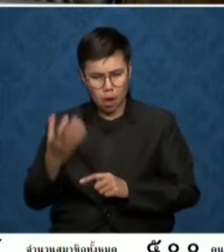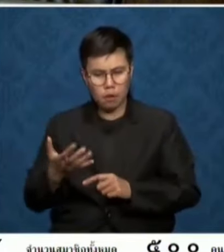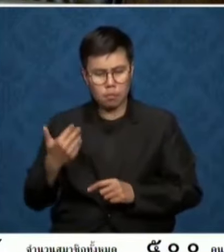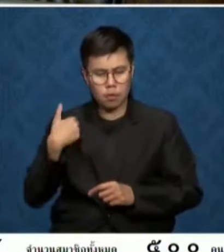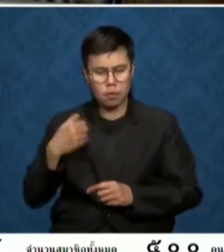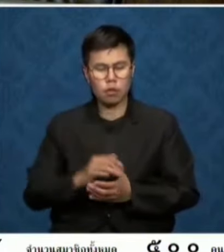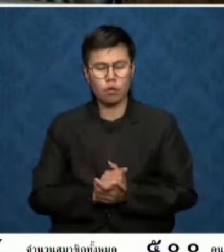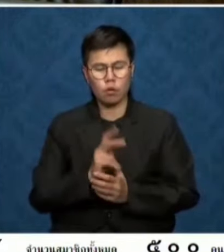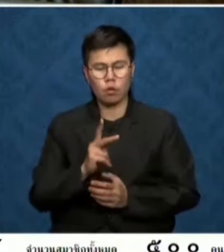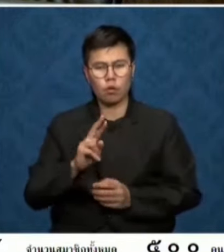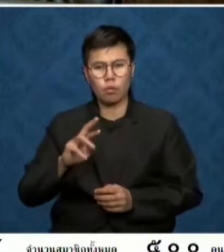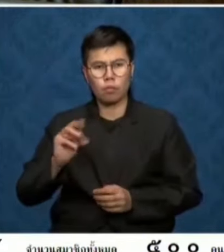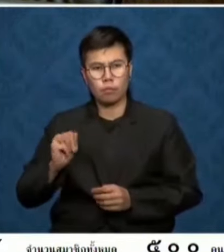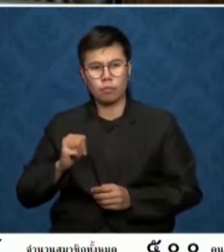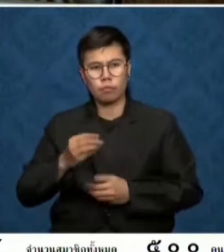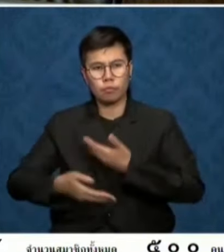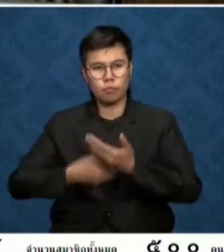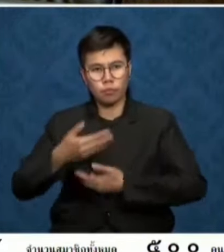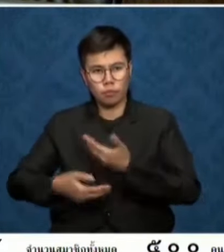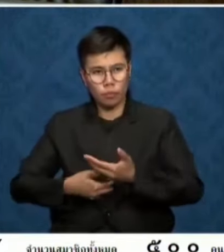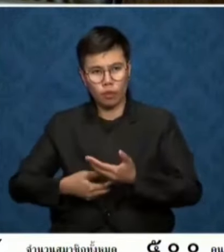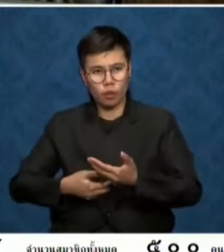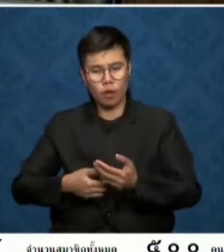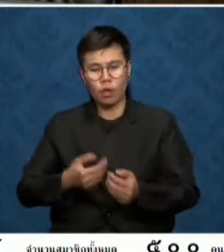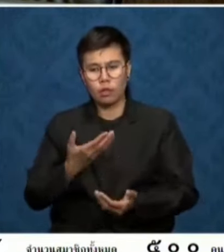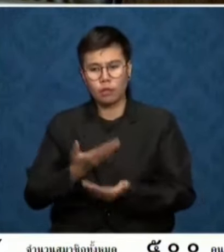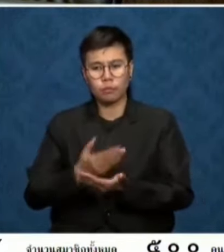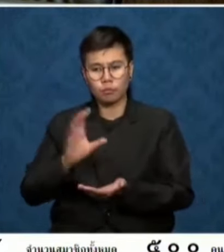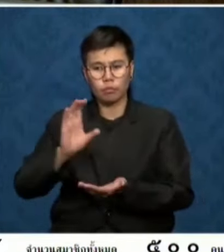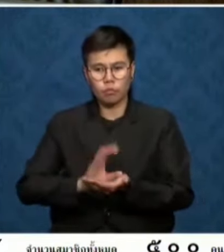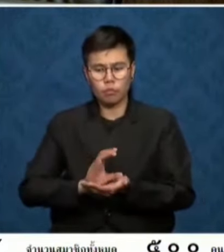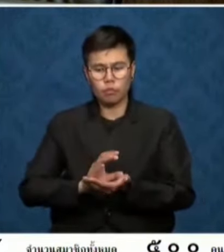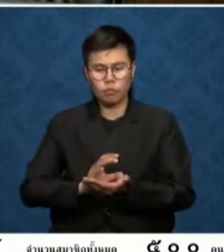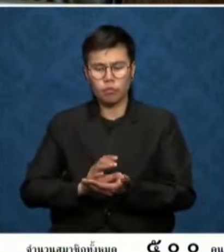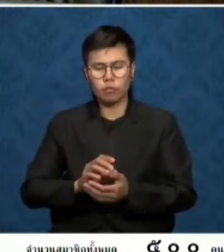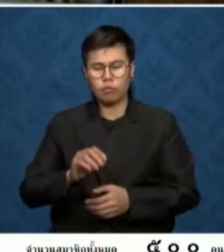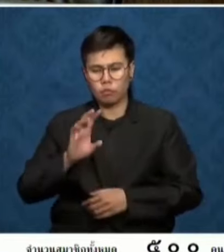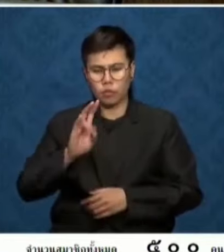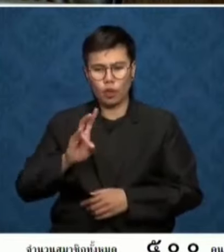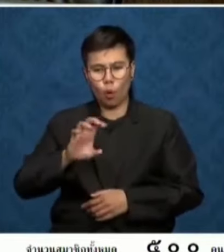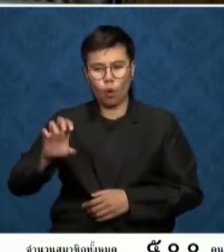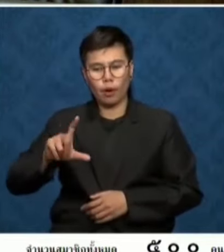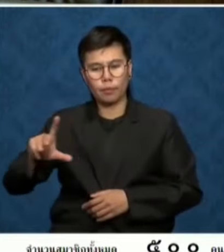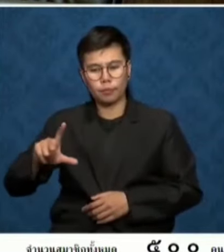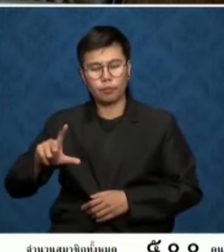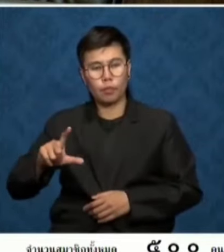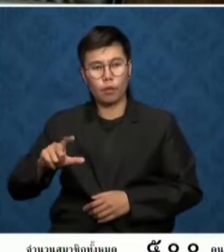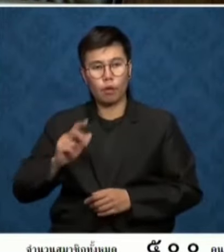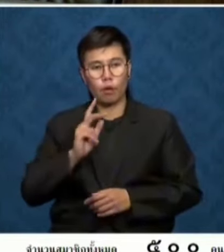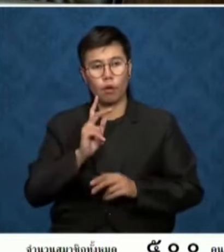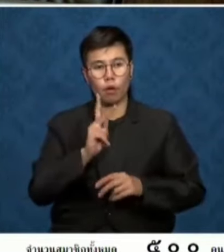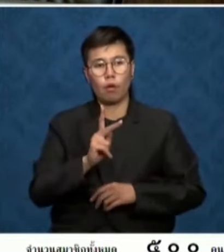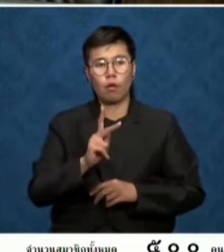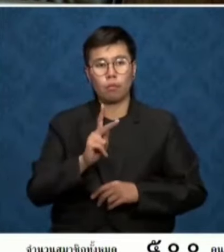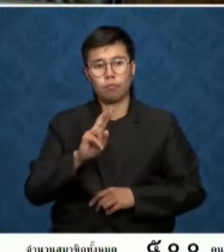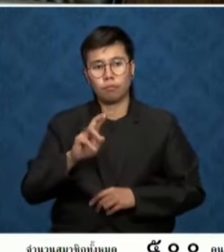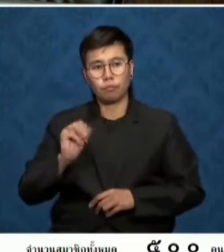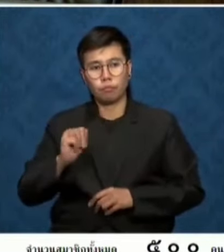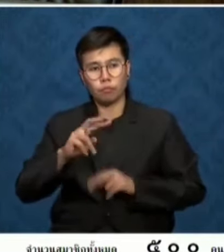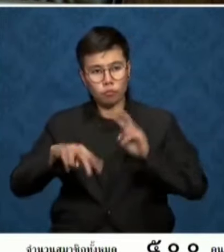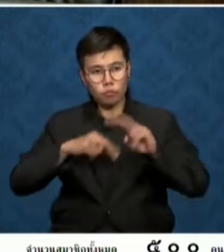ในนั้นได้รับประมาณไม่ถึง700ล้านกรมการค้าภายในนั้นเป็นกรมที่ต้องลงไปดูแ